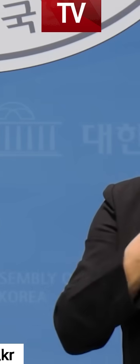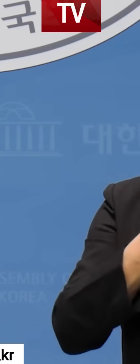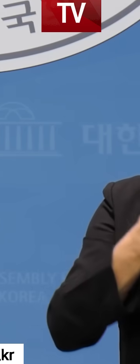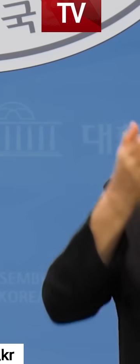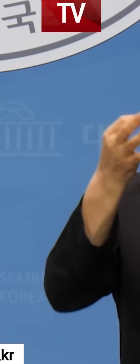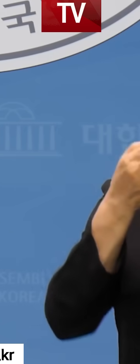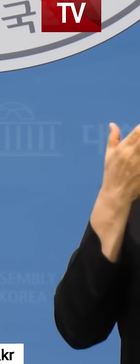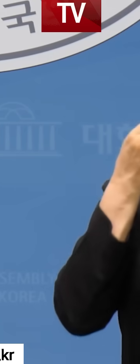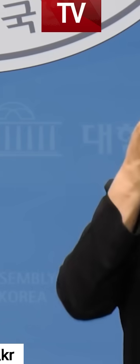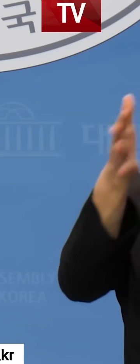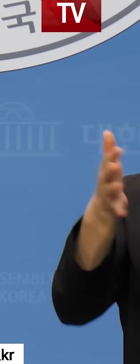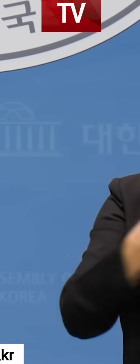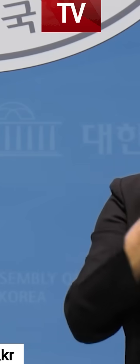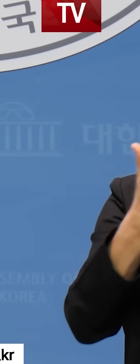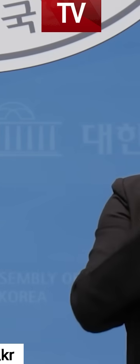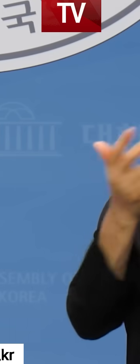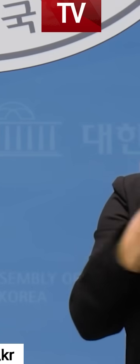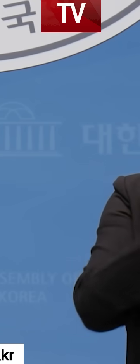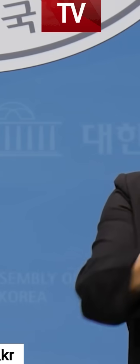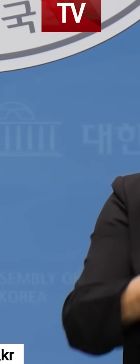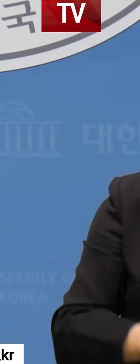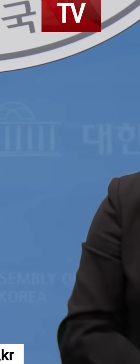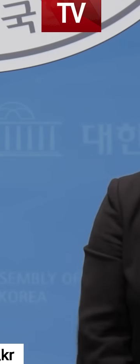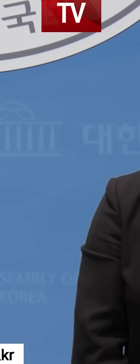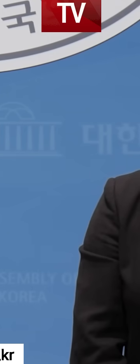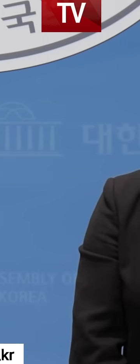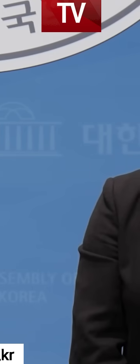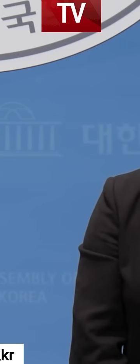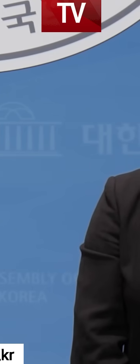쇼를 펼친 이재명 대표입니다.